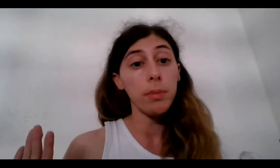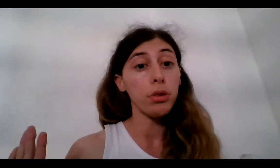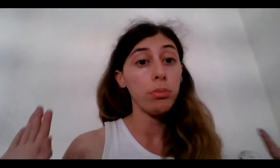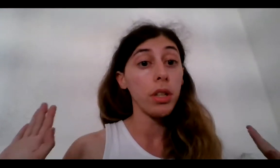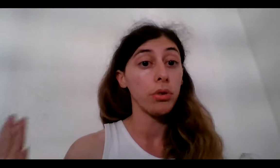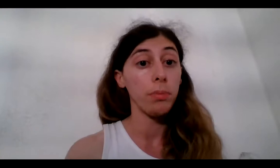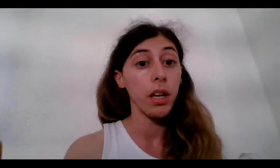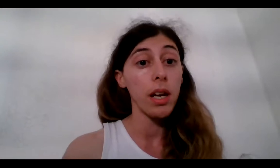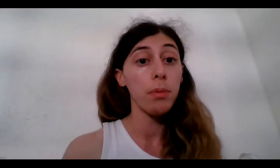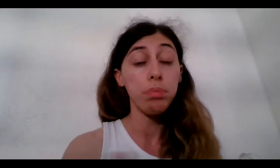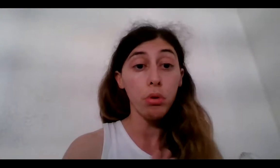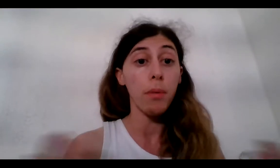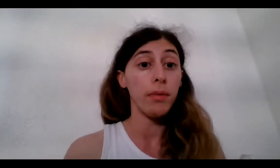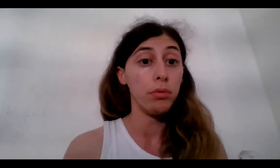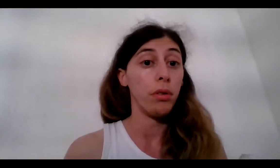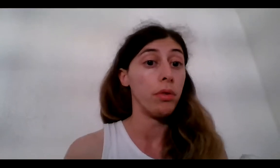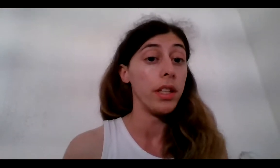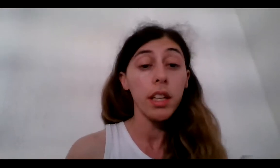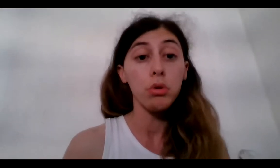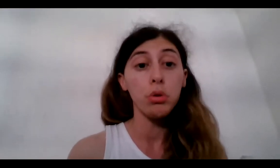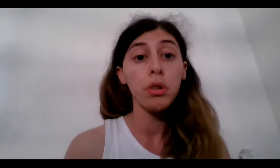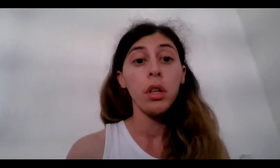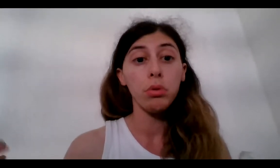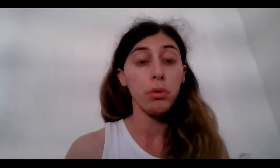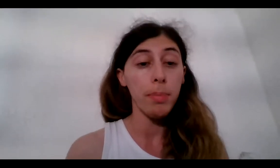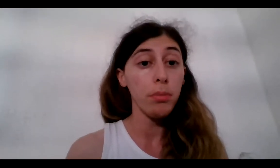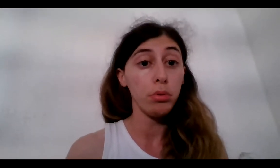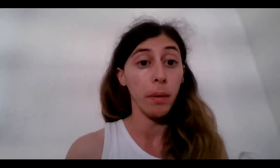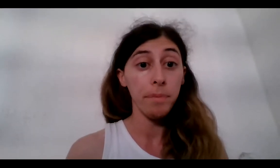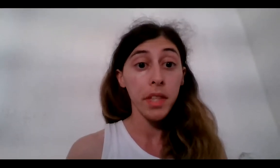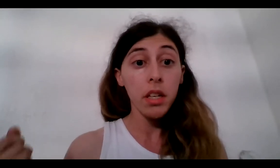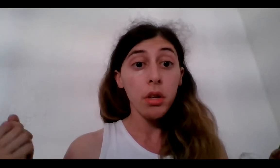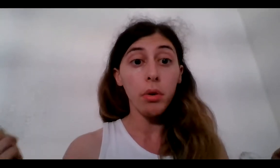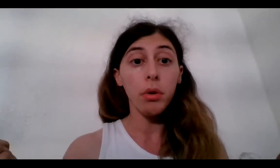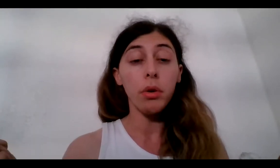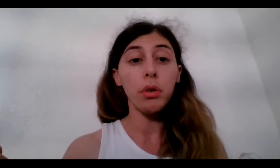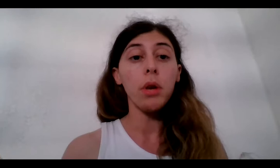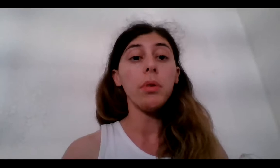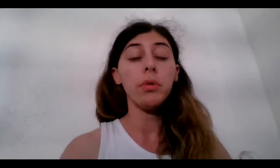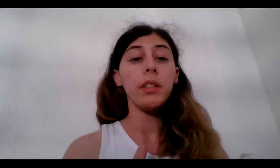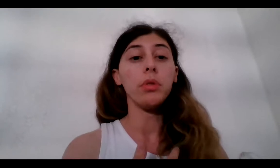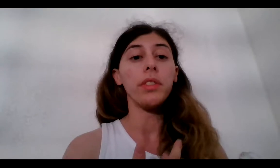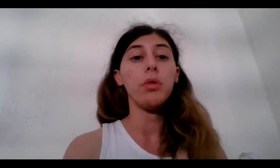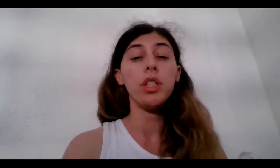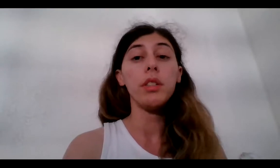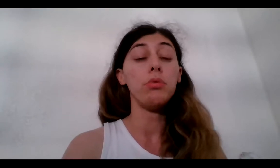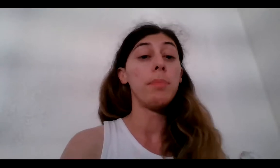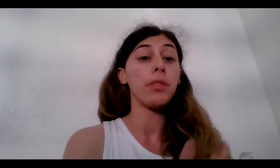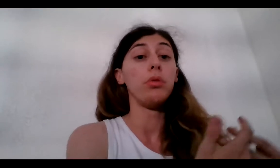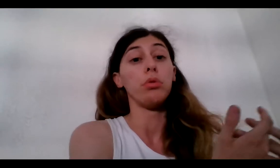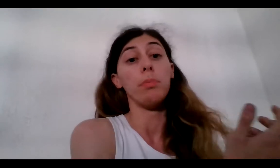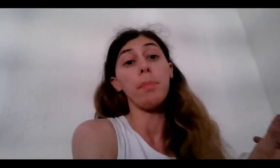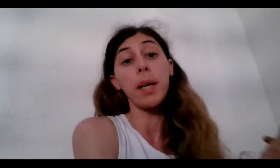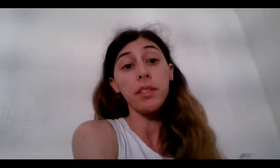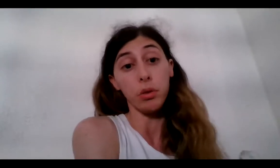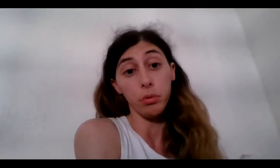acte n'est pas soumis à entente préalable, pourquoi m'avez-vous envoyé quelque chose dont on n'a pas besoin ?» Comme on est donc dans cette logique où les personnes